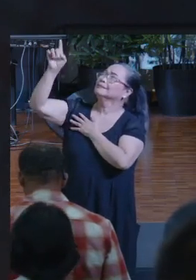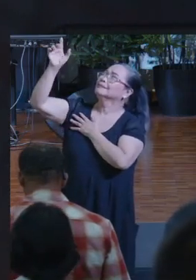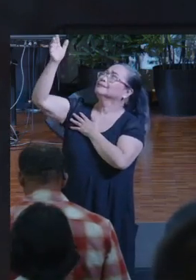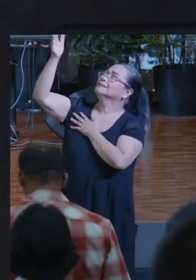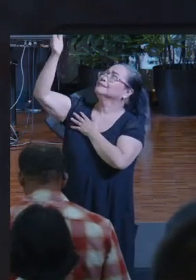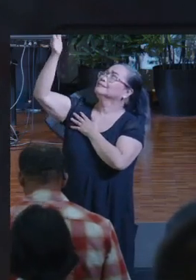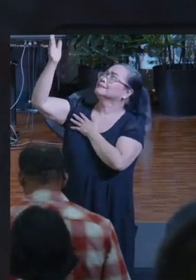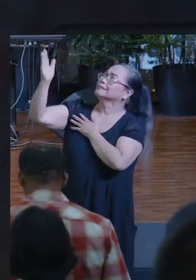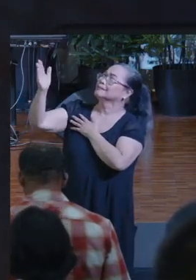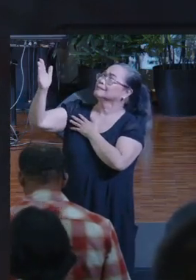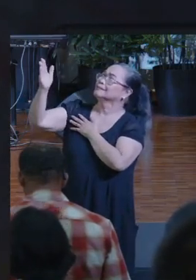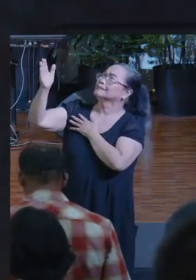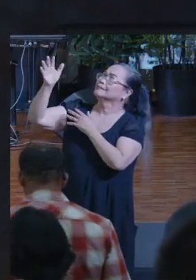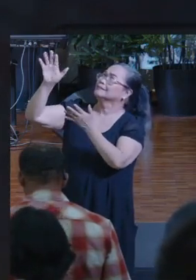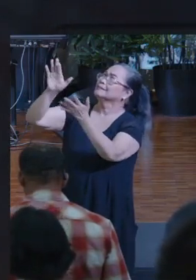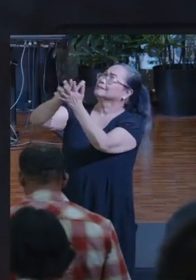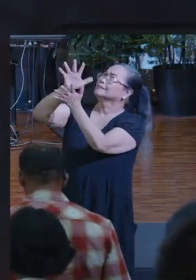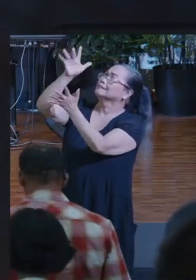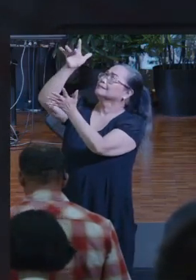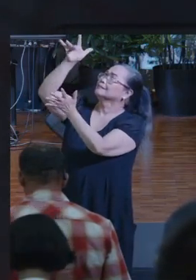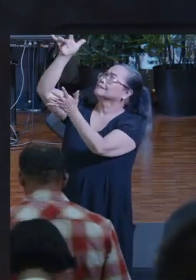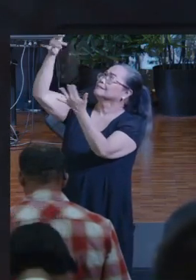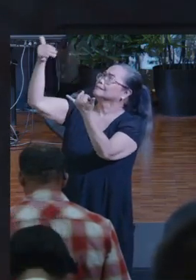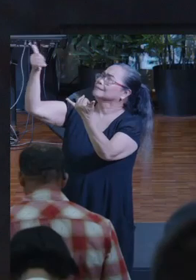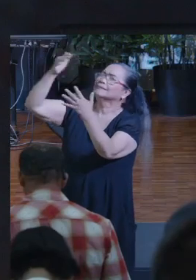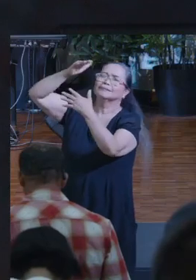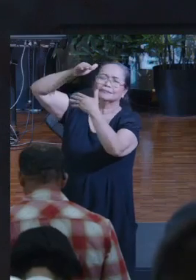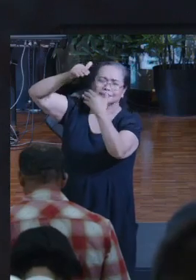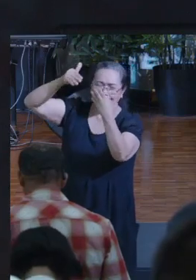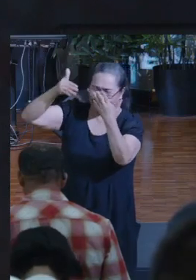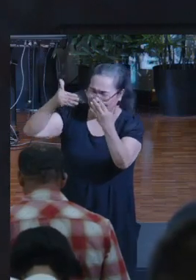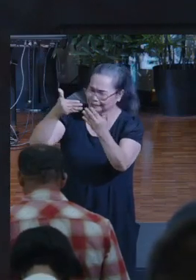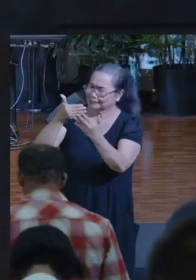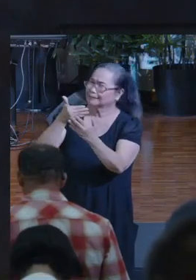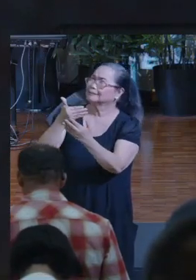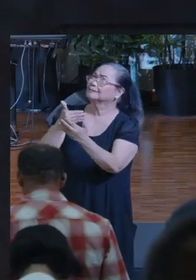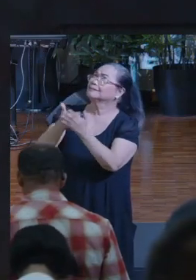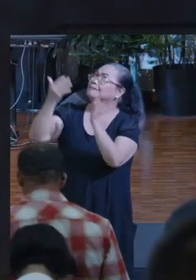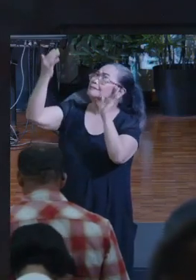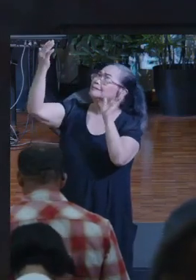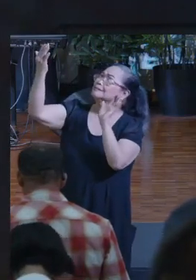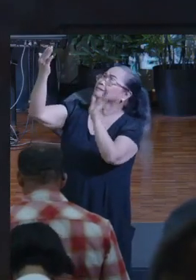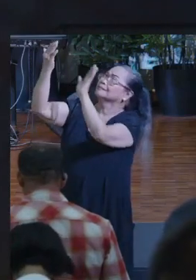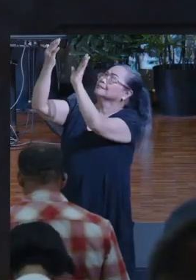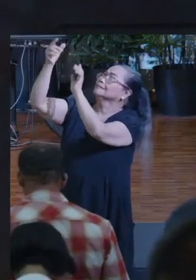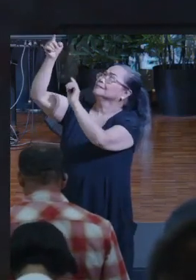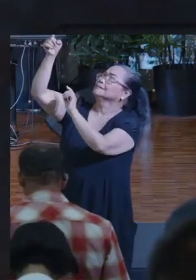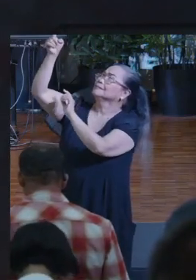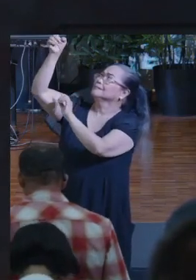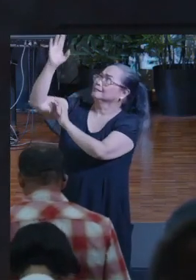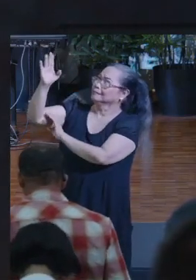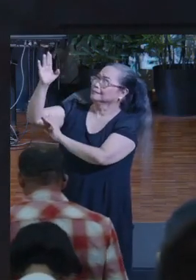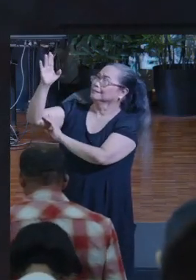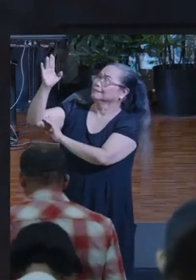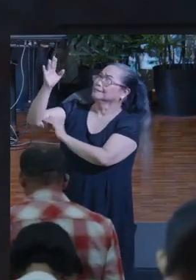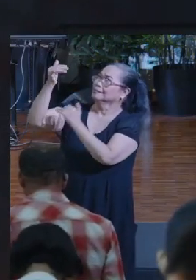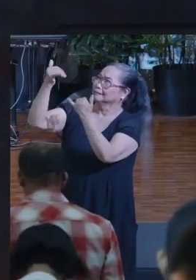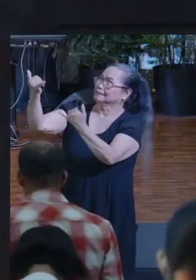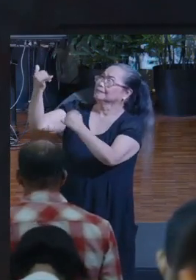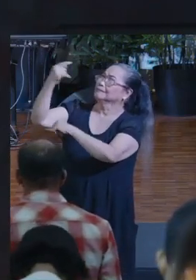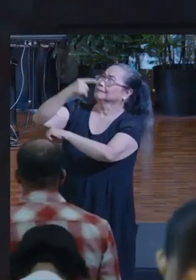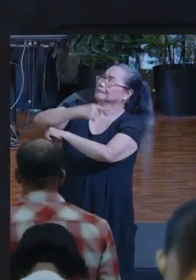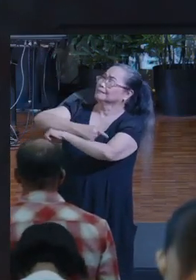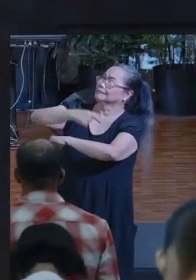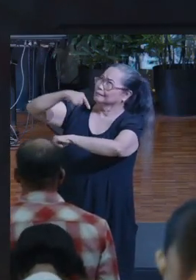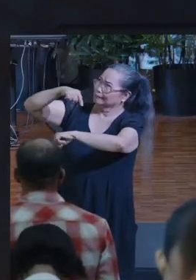po ang malwalhati sa lahat ng lalapit sa inyo sa araw na